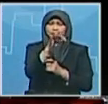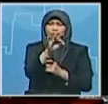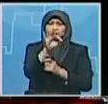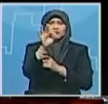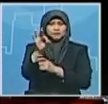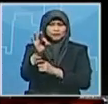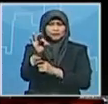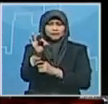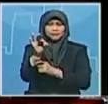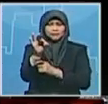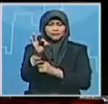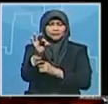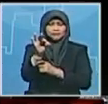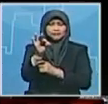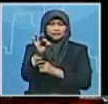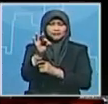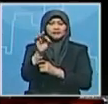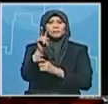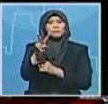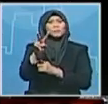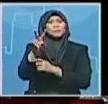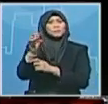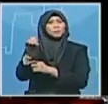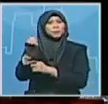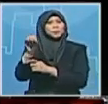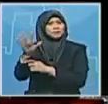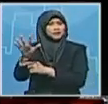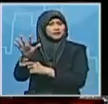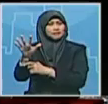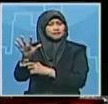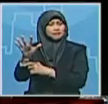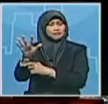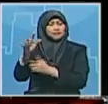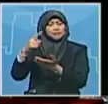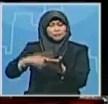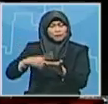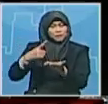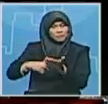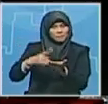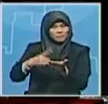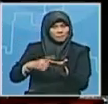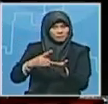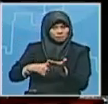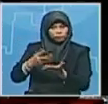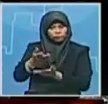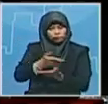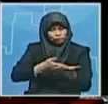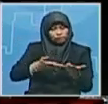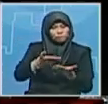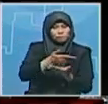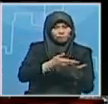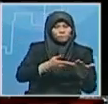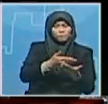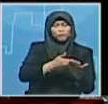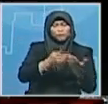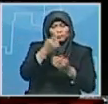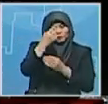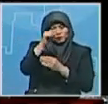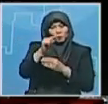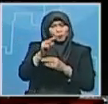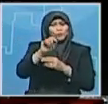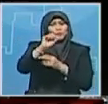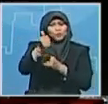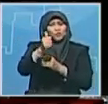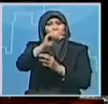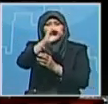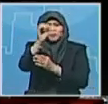1999 dan kemudian 2005. Dan 2005 perundingannya ialah untuk 10% setiap 3